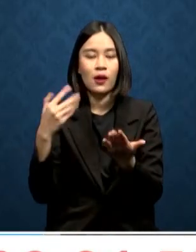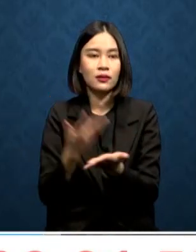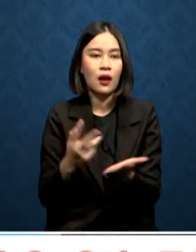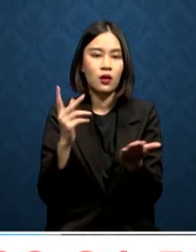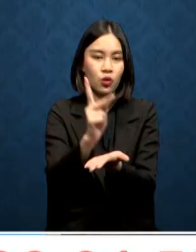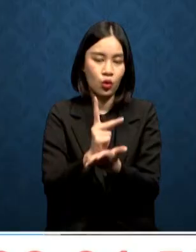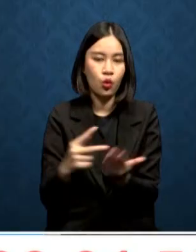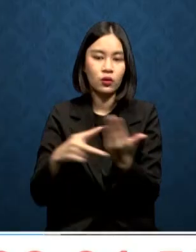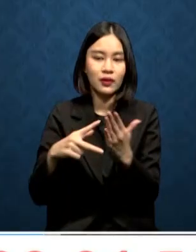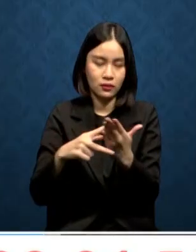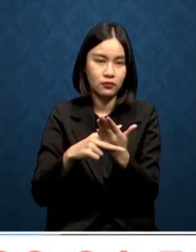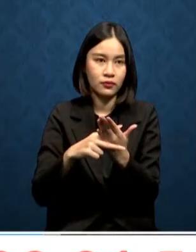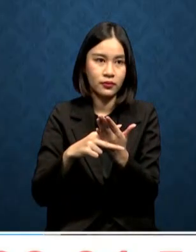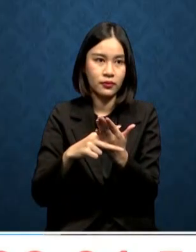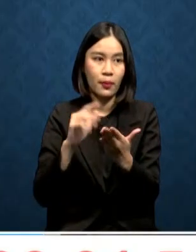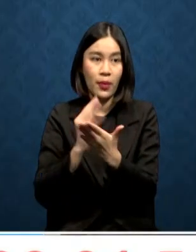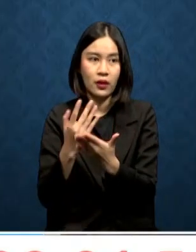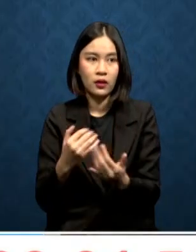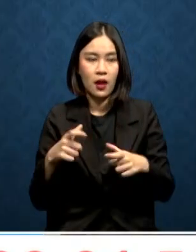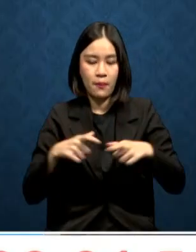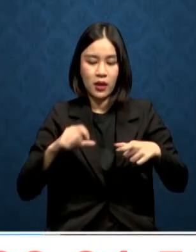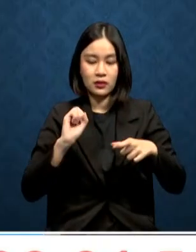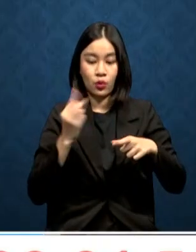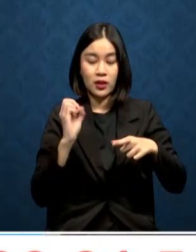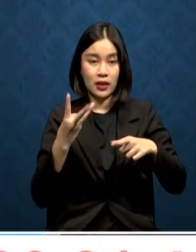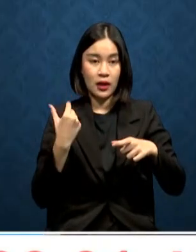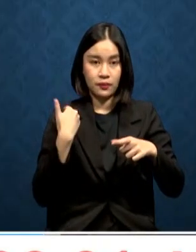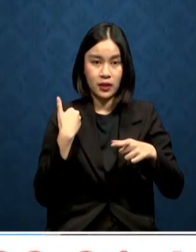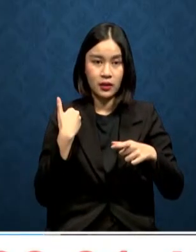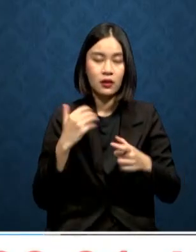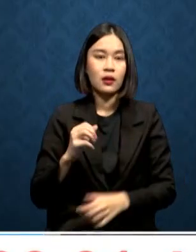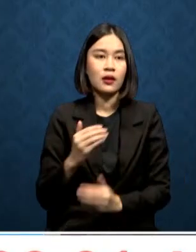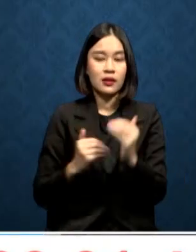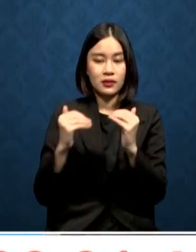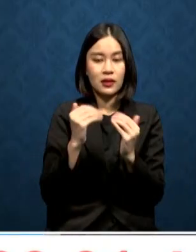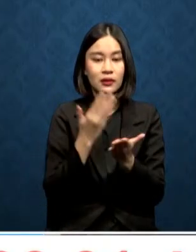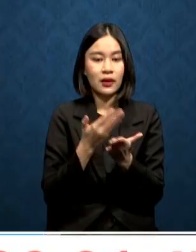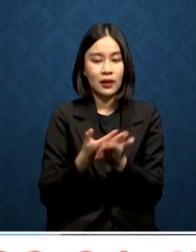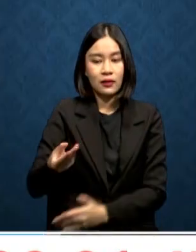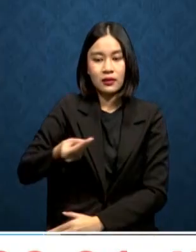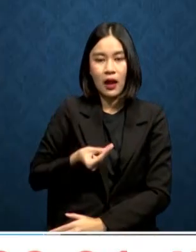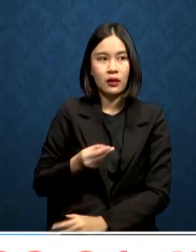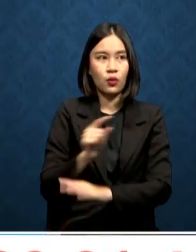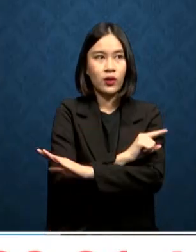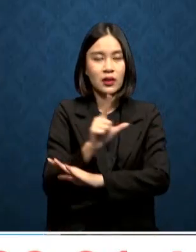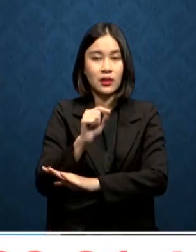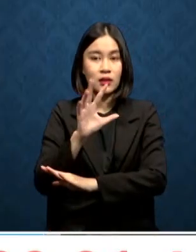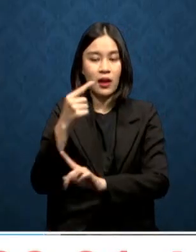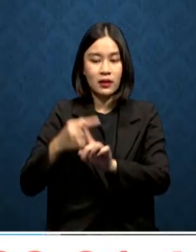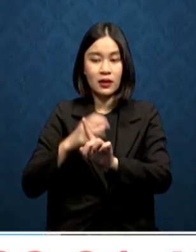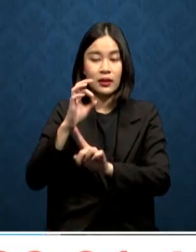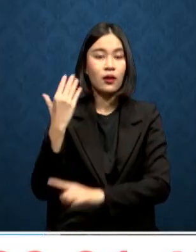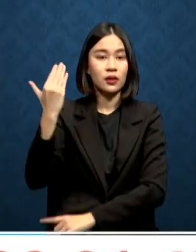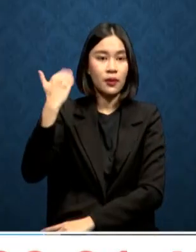ครั้งนี้น้องคนนี้นะครับมีบัตรสวัสดิการแห่งรัฐได้รับสิทธิ์ได้รับเงินเมื่อวันที่25กันยายนที่ผ่านม